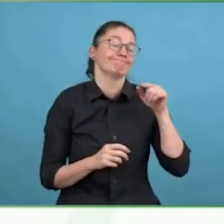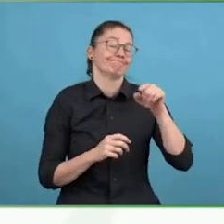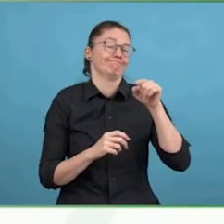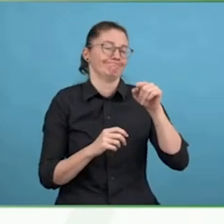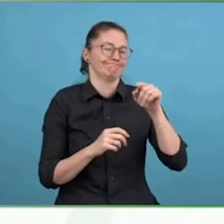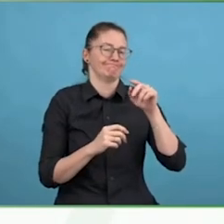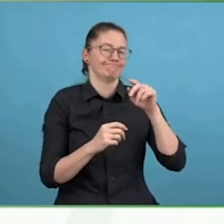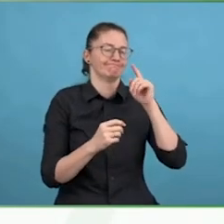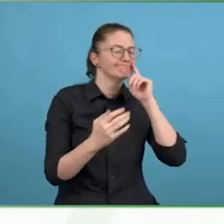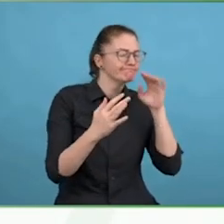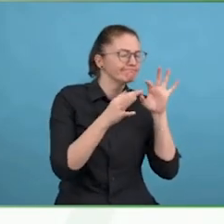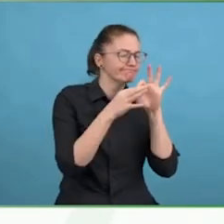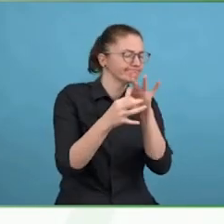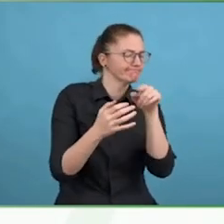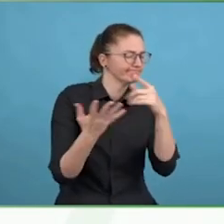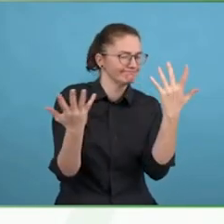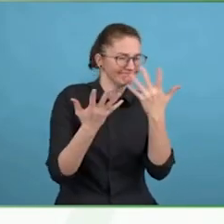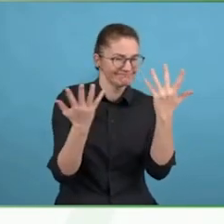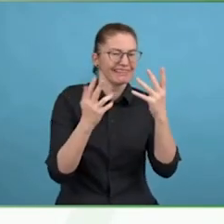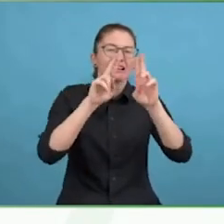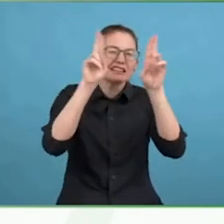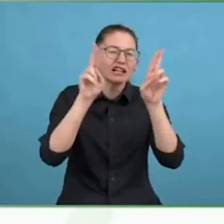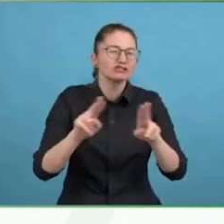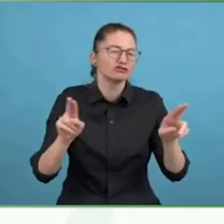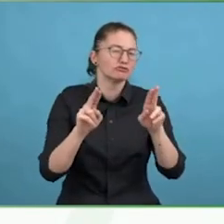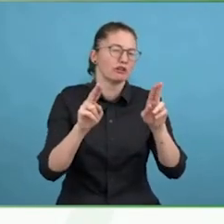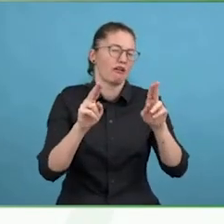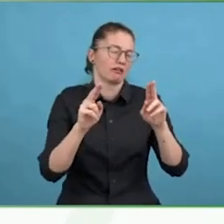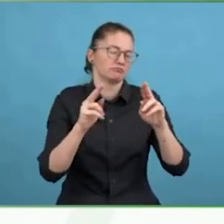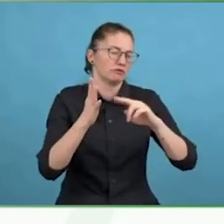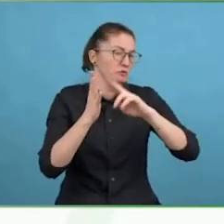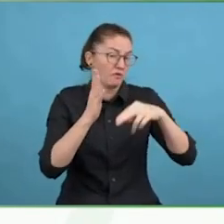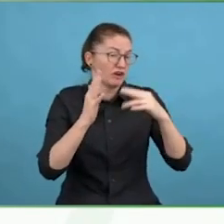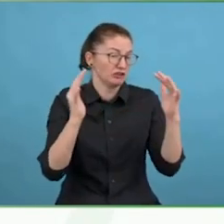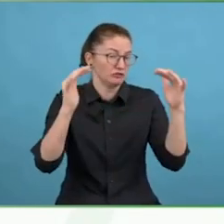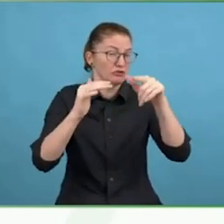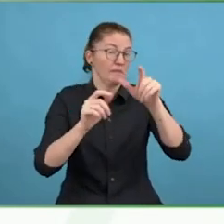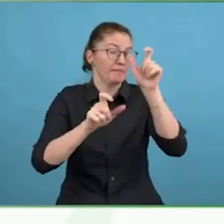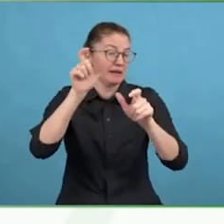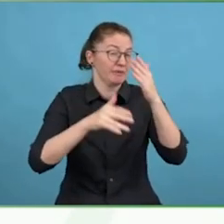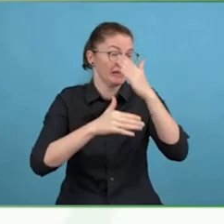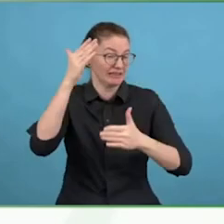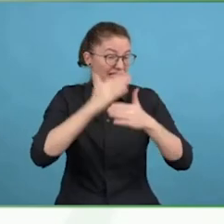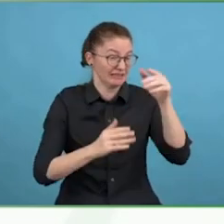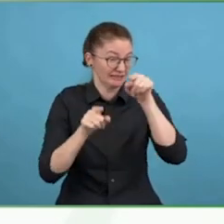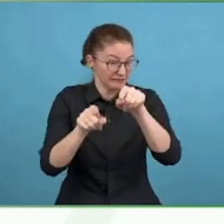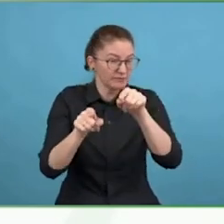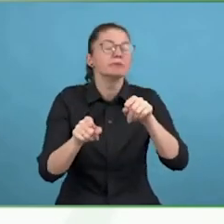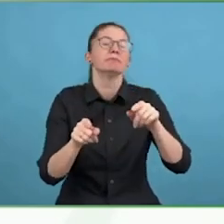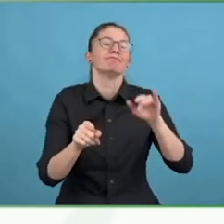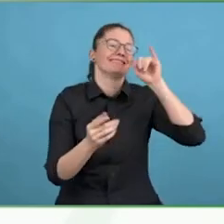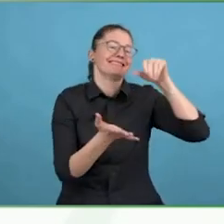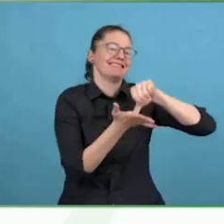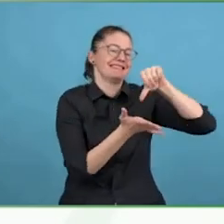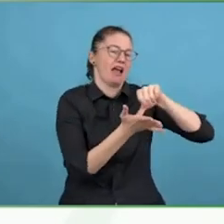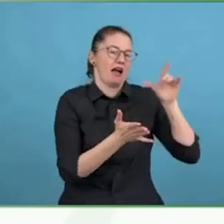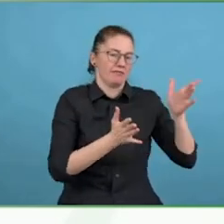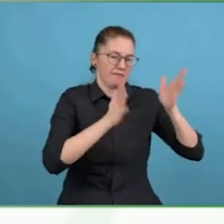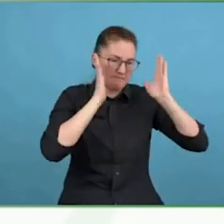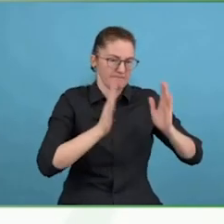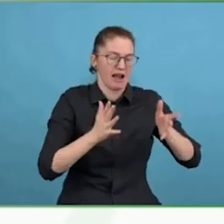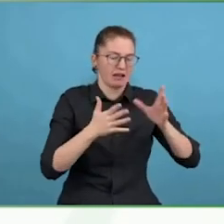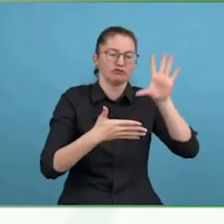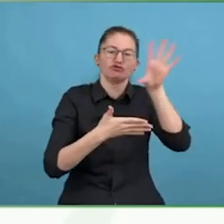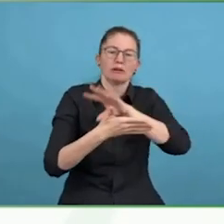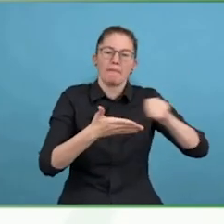I mean اما مشکلاتی وجود داره برای مثال در دسترسی قضایی و دادگاه ها but there